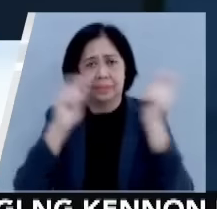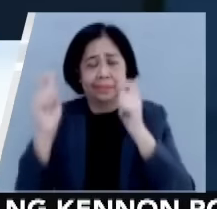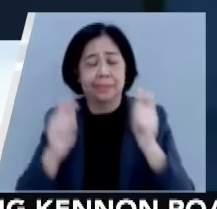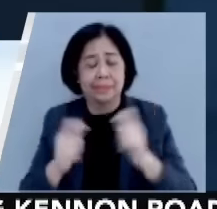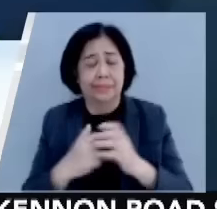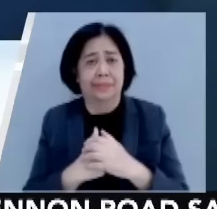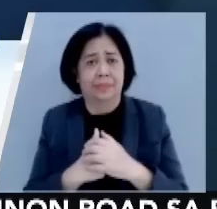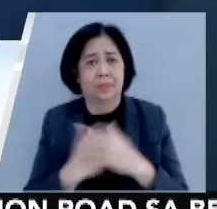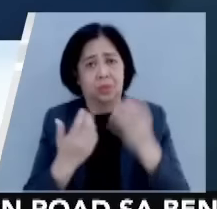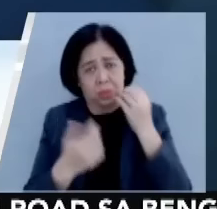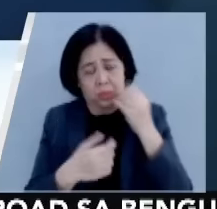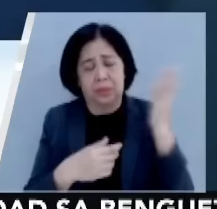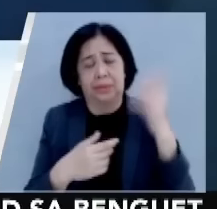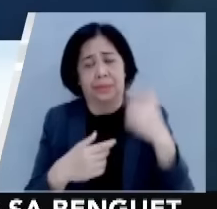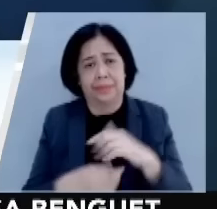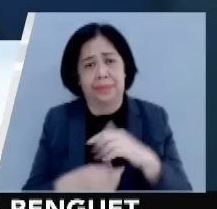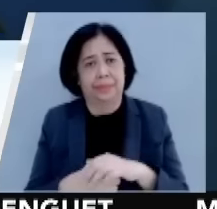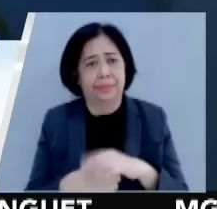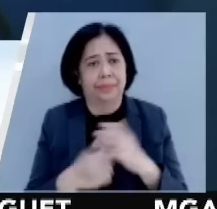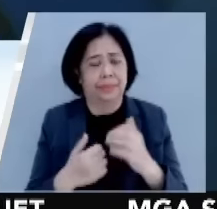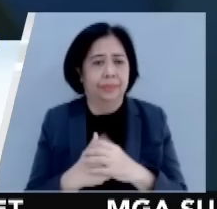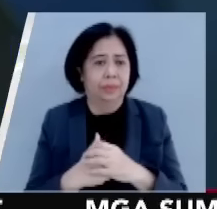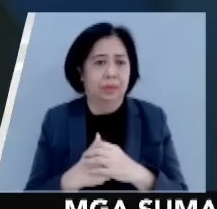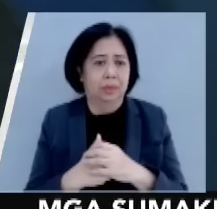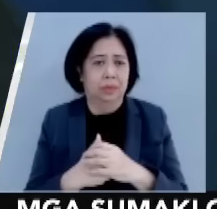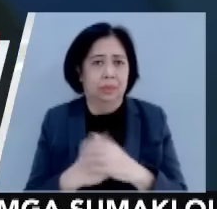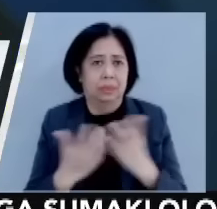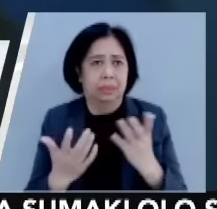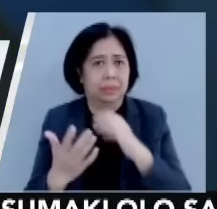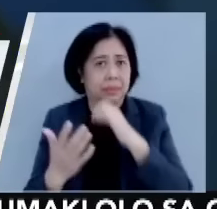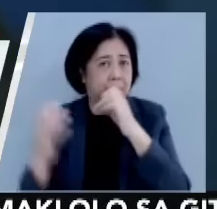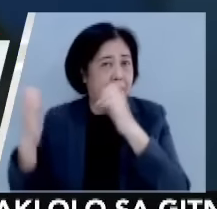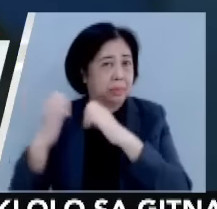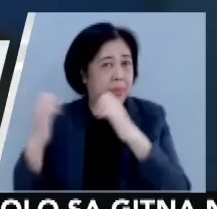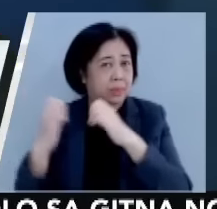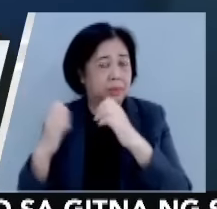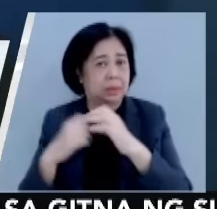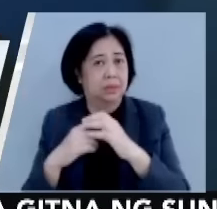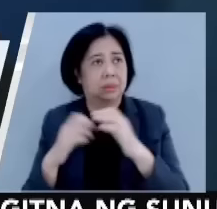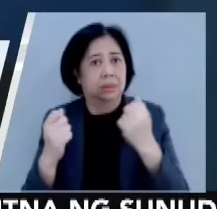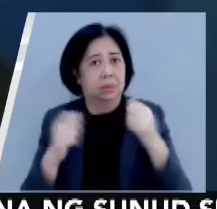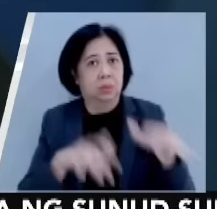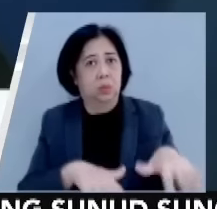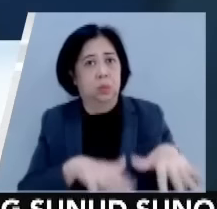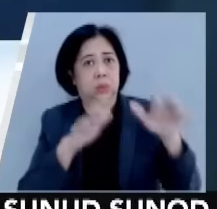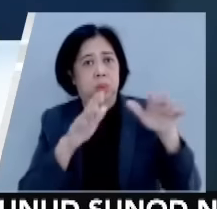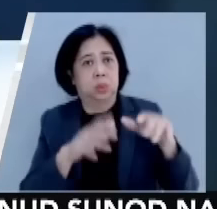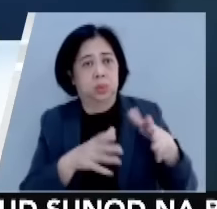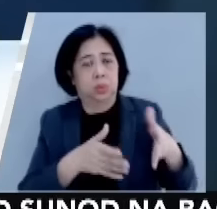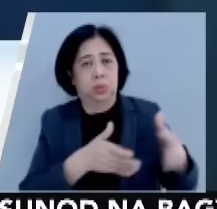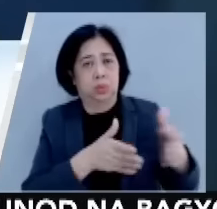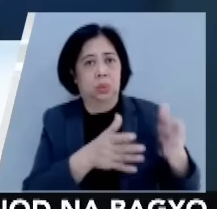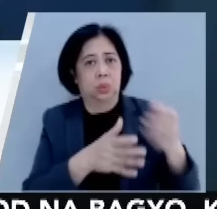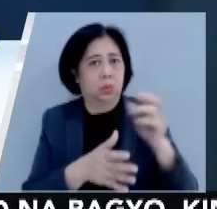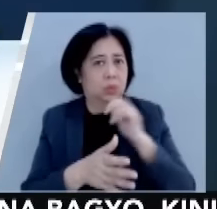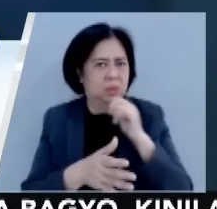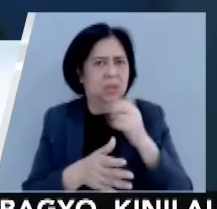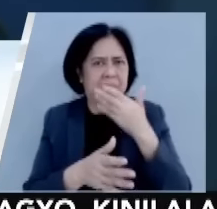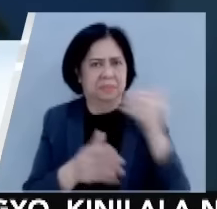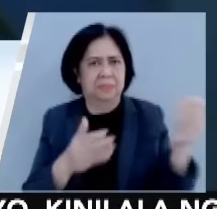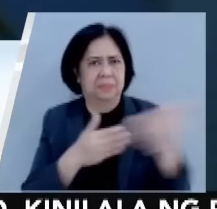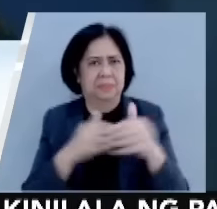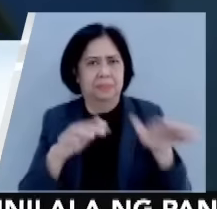kami. Siyempre, hindi na po naman natin po inaasahan kung aabaw yung kanal o hindi. Kaya mas maaga nang nailikas namin yung mga